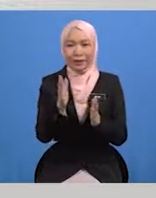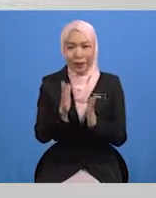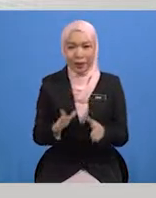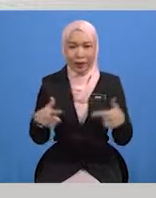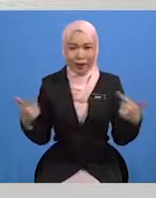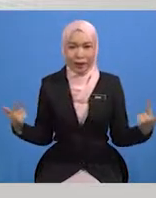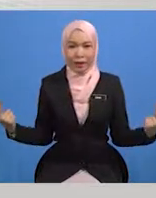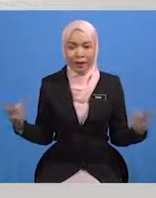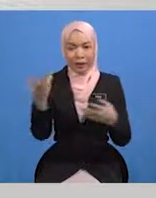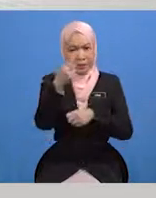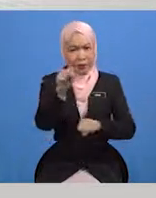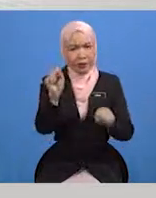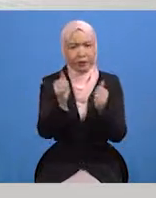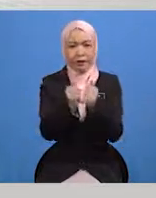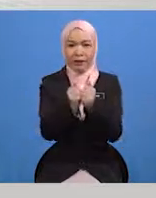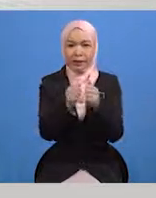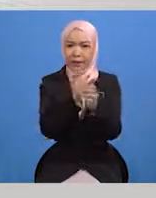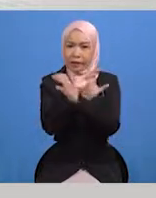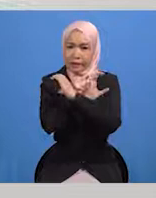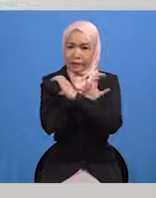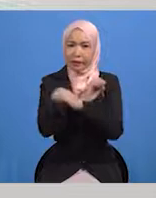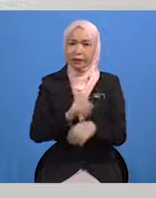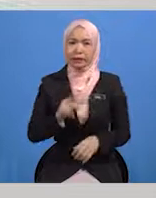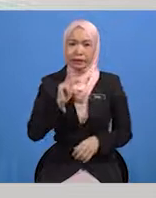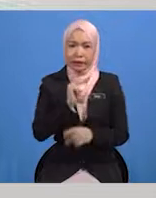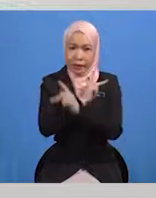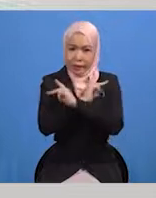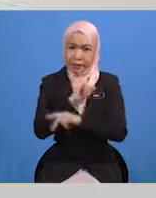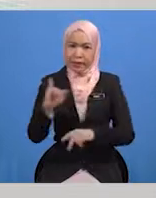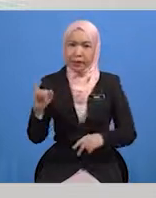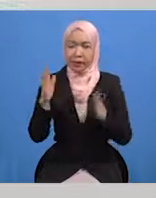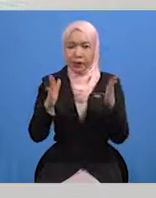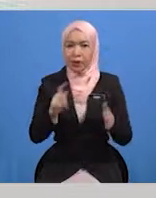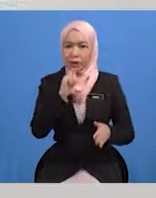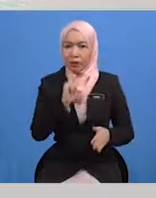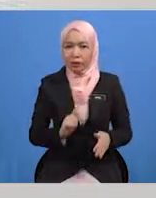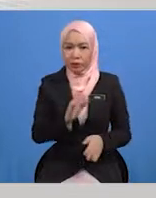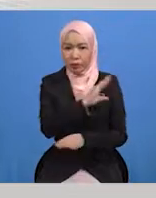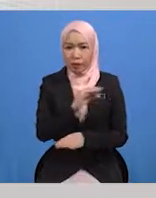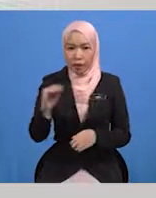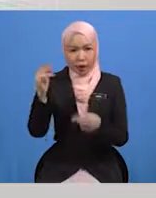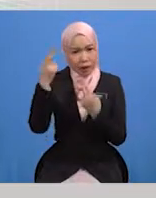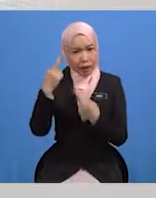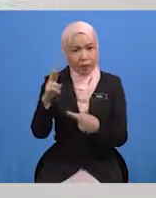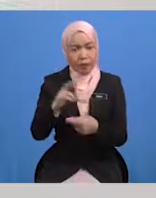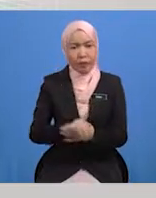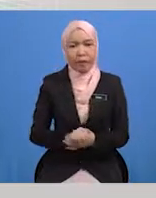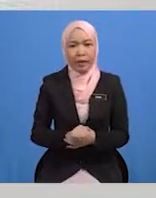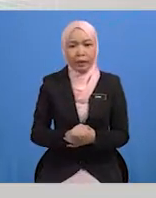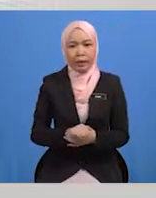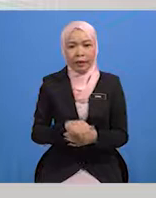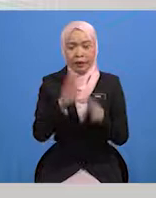cinta, seorang yang mengasihi orang tua atau menghormati, seorang yang mementingkan